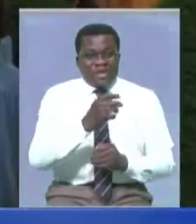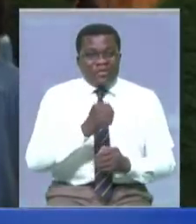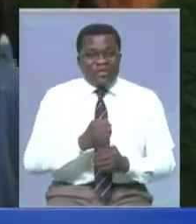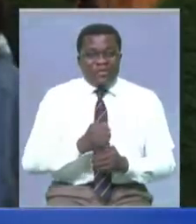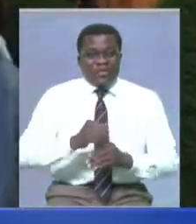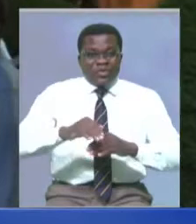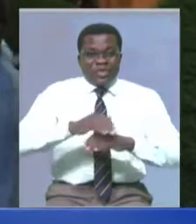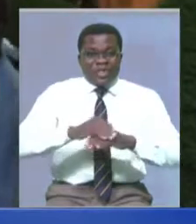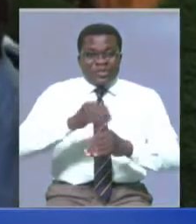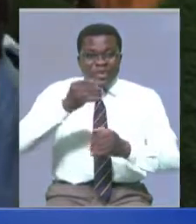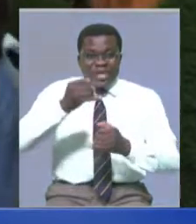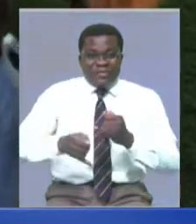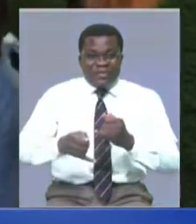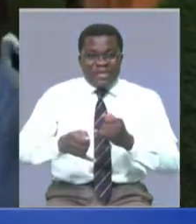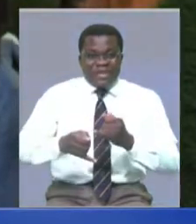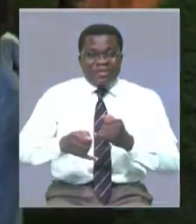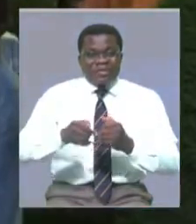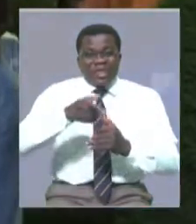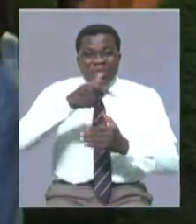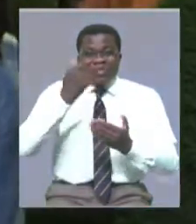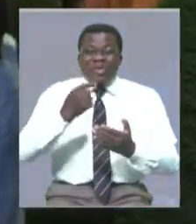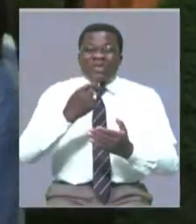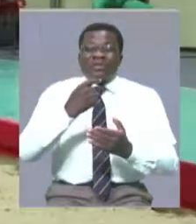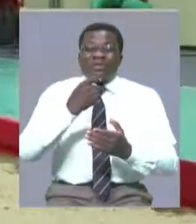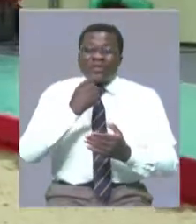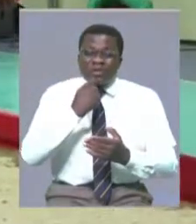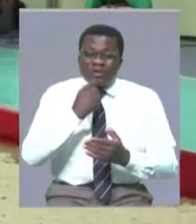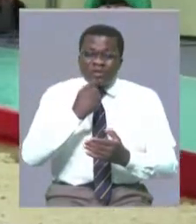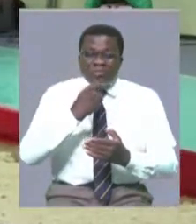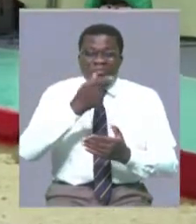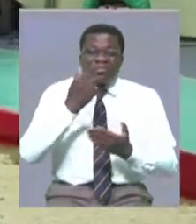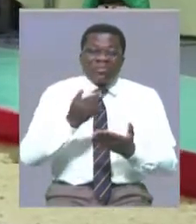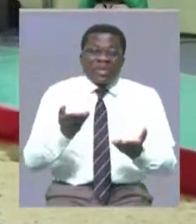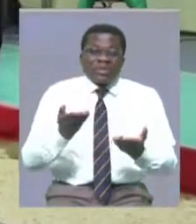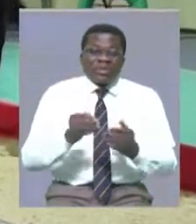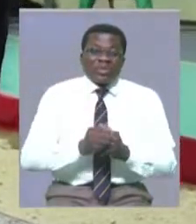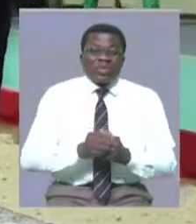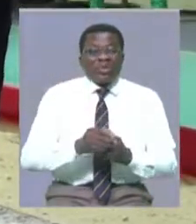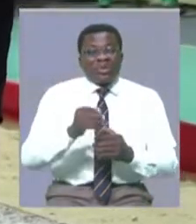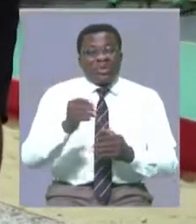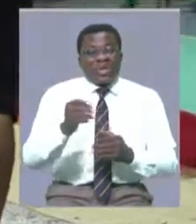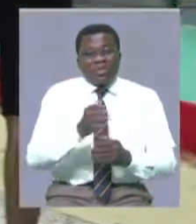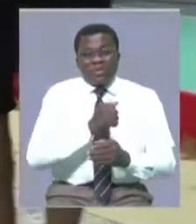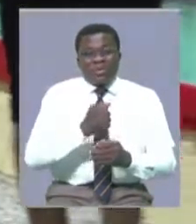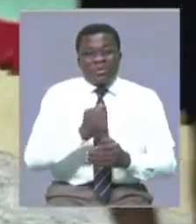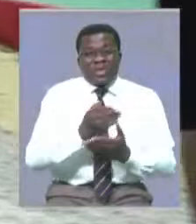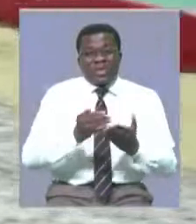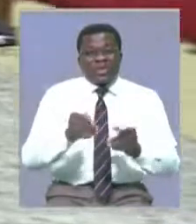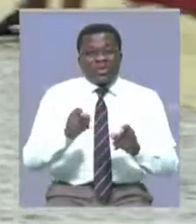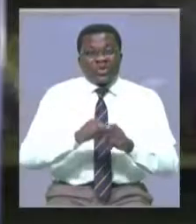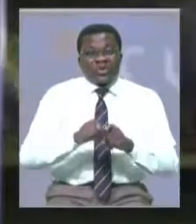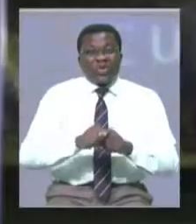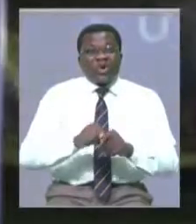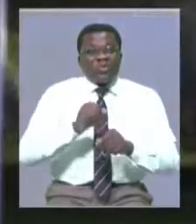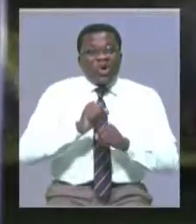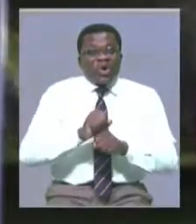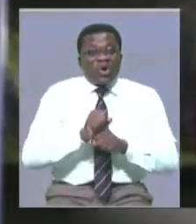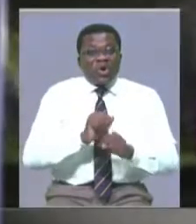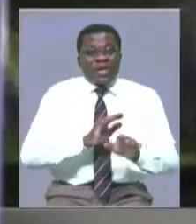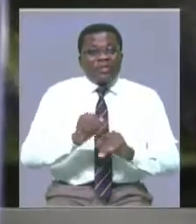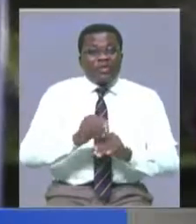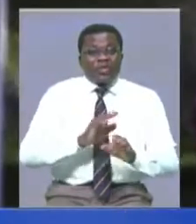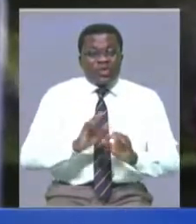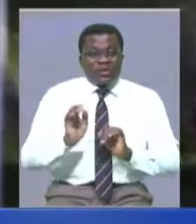déçus à la fin, parce qu'on n'a pas pu reprendre la partie correctement comme on l'avait. On a bien